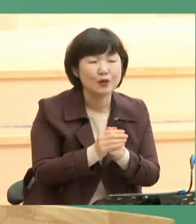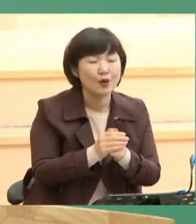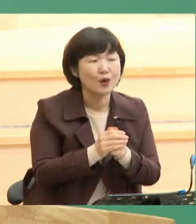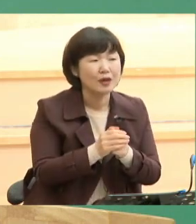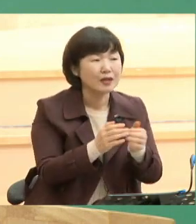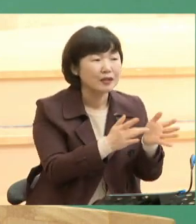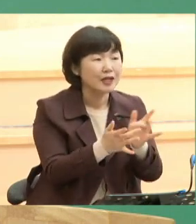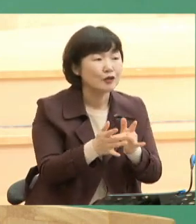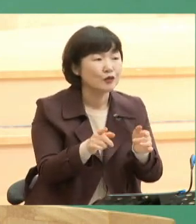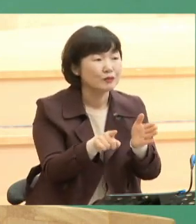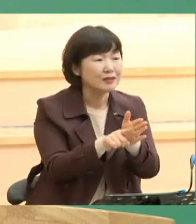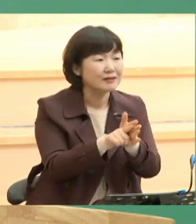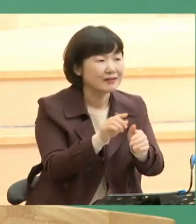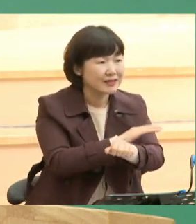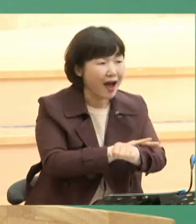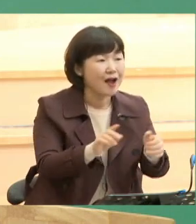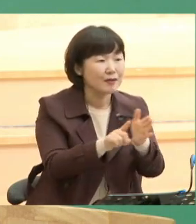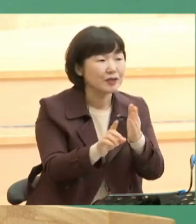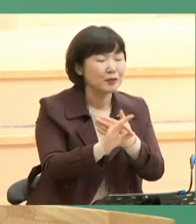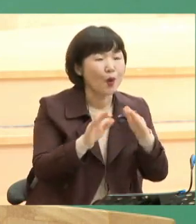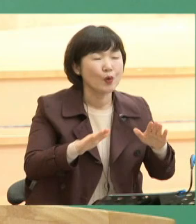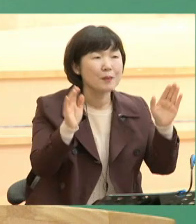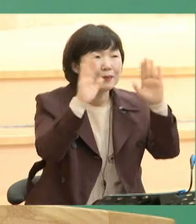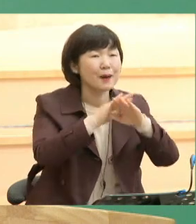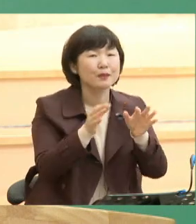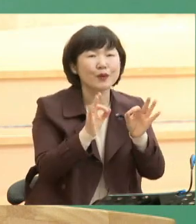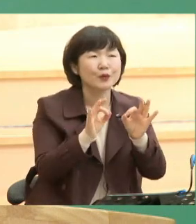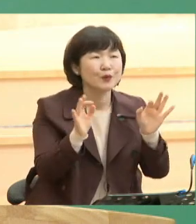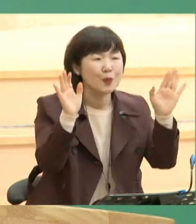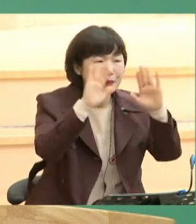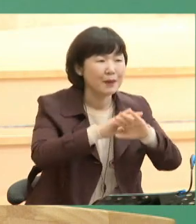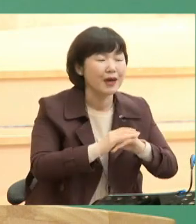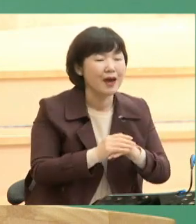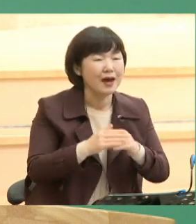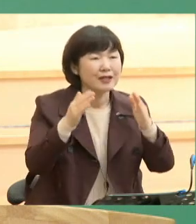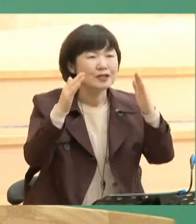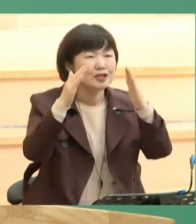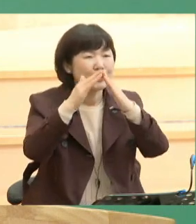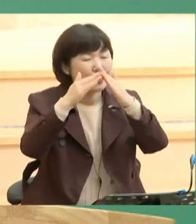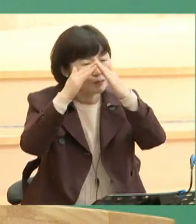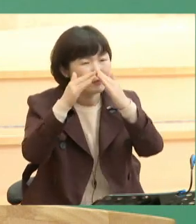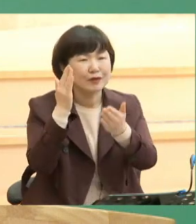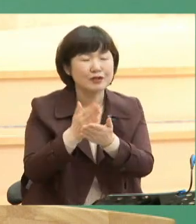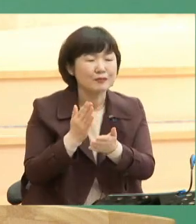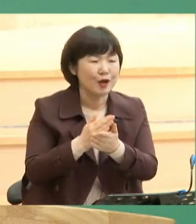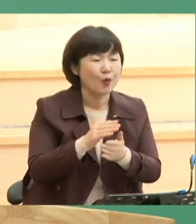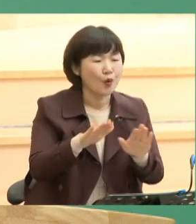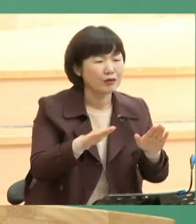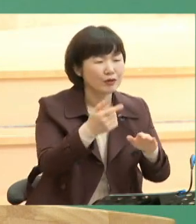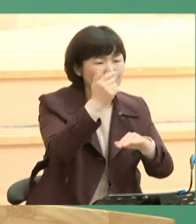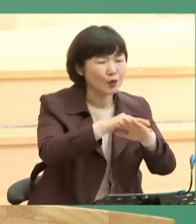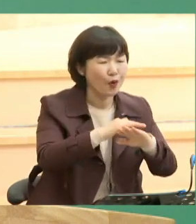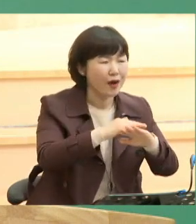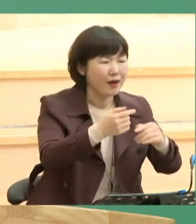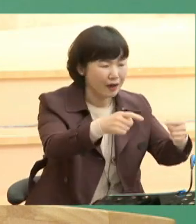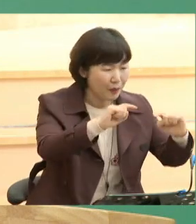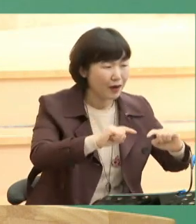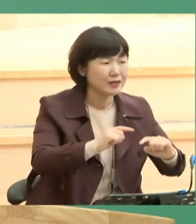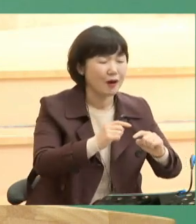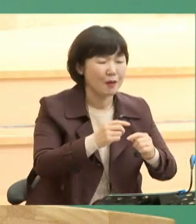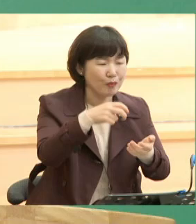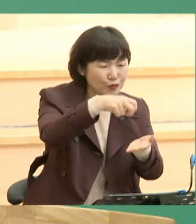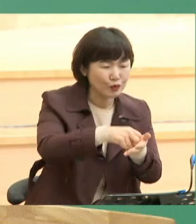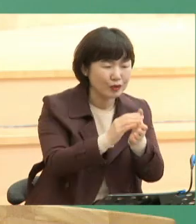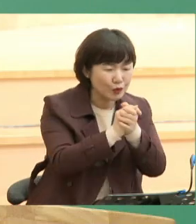골을 같은 금요일 밤에 해 어 집에 있지 않고 번 당이나 아가도 그렇게 주님 앞에 무릎 꿇고 기도할 정도가 되어